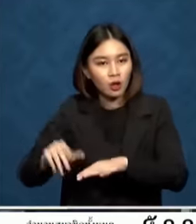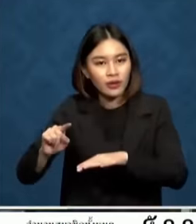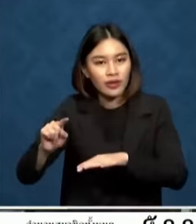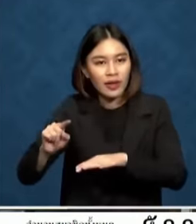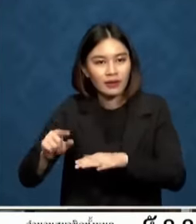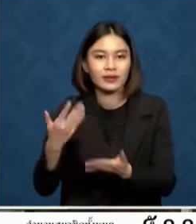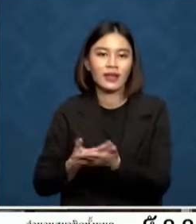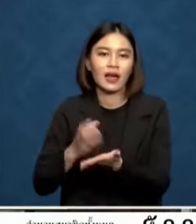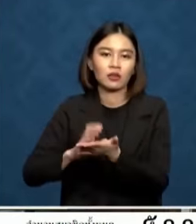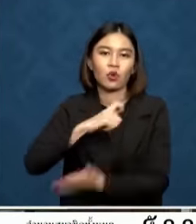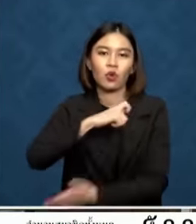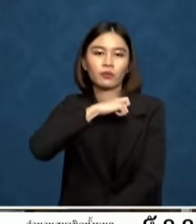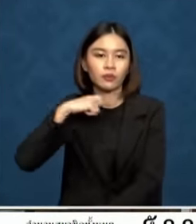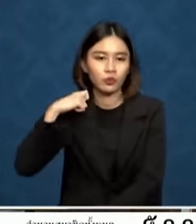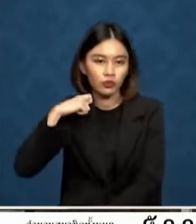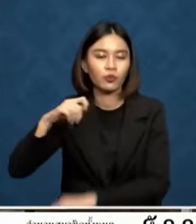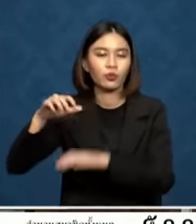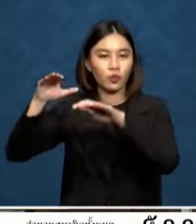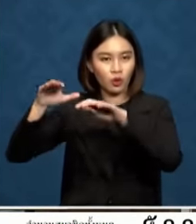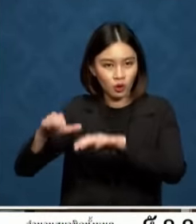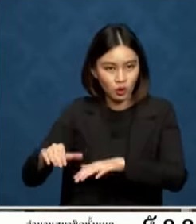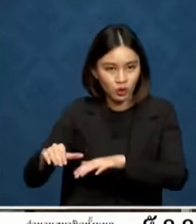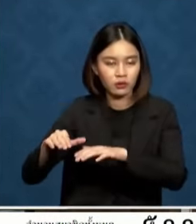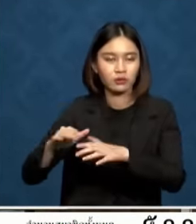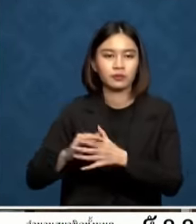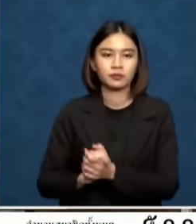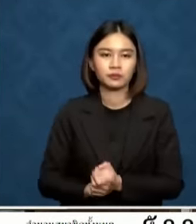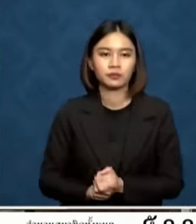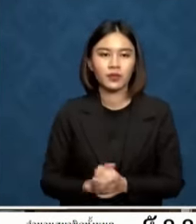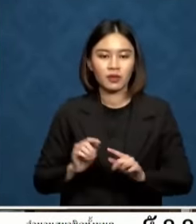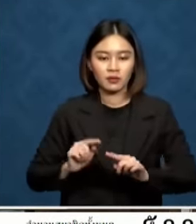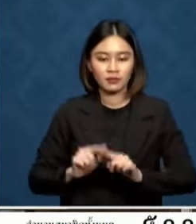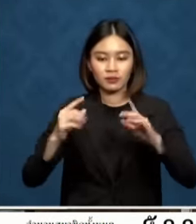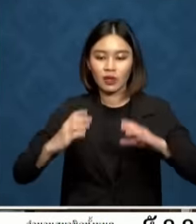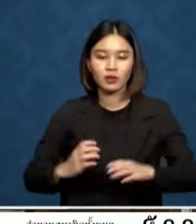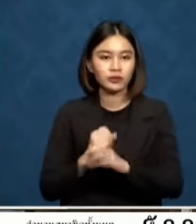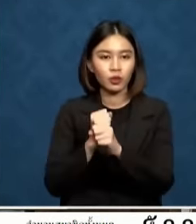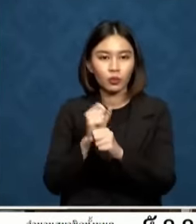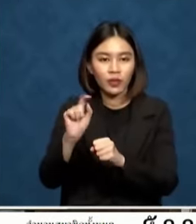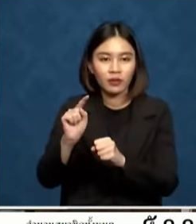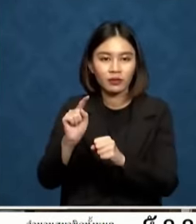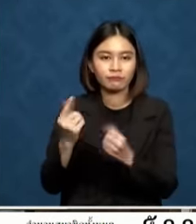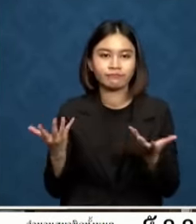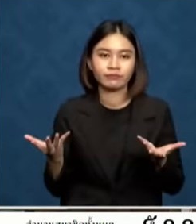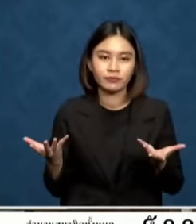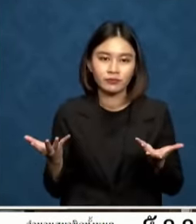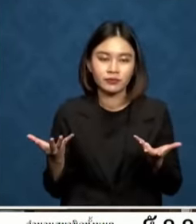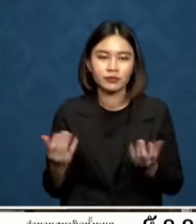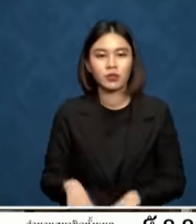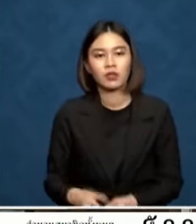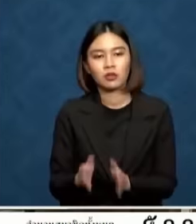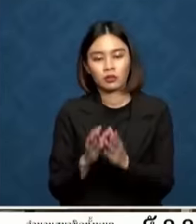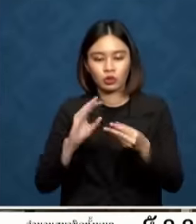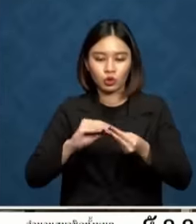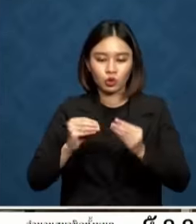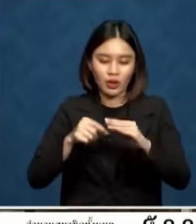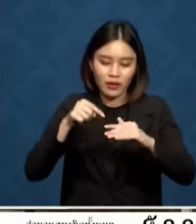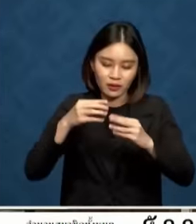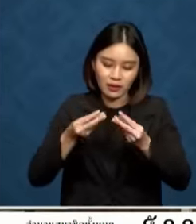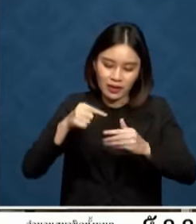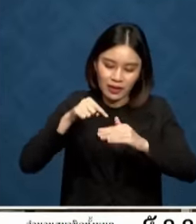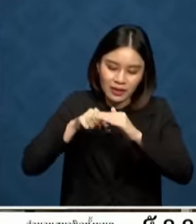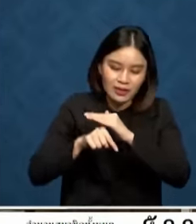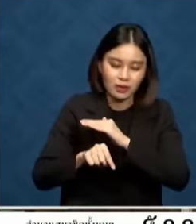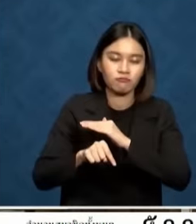ดุลงบประมาณลงมาเป็นต้นแต่ปรากฏว่าพอมาเปิดตัวเลขลึกลงไปในราย